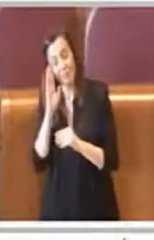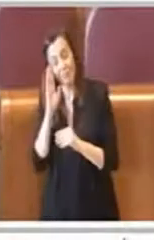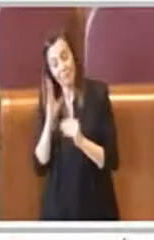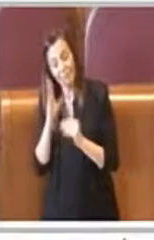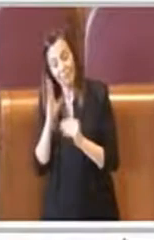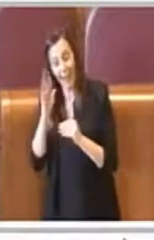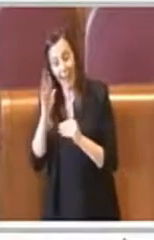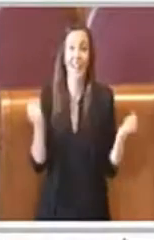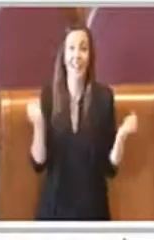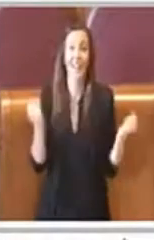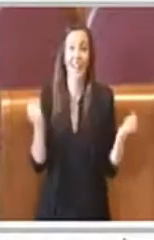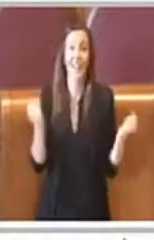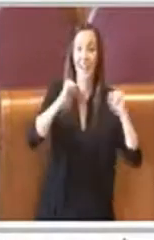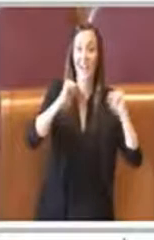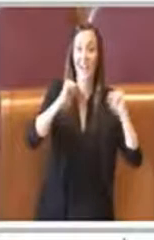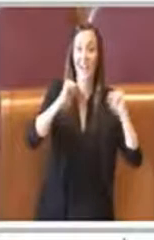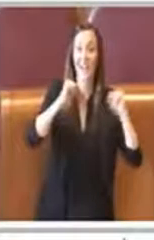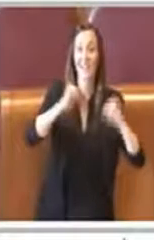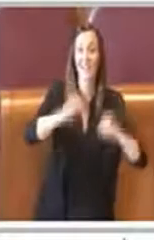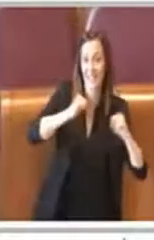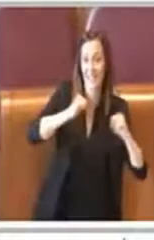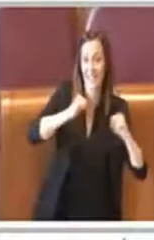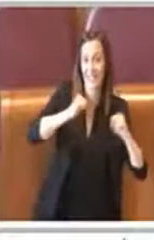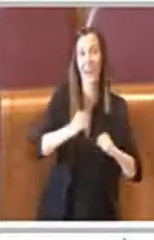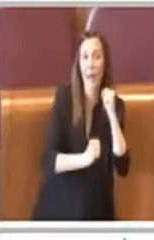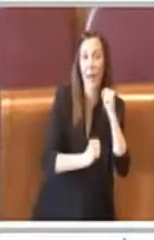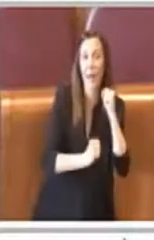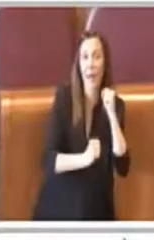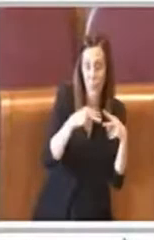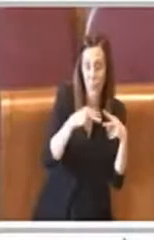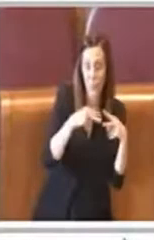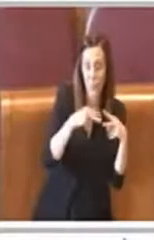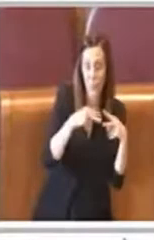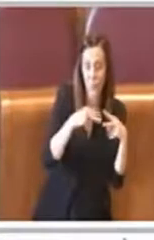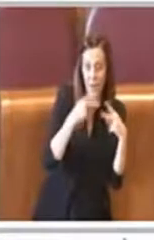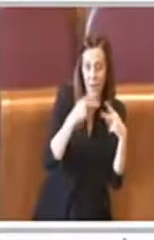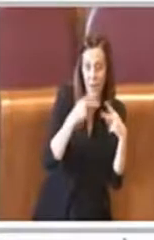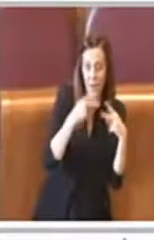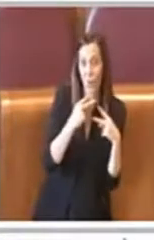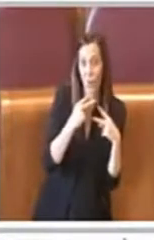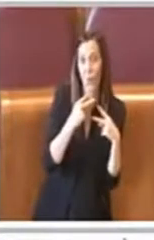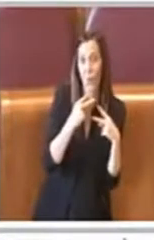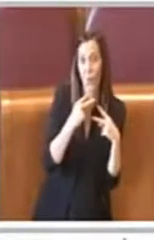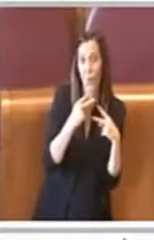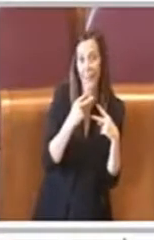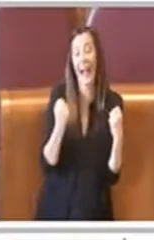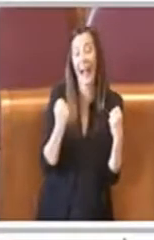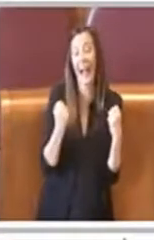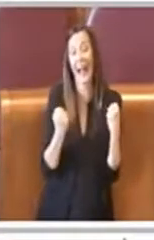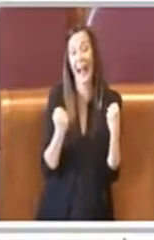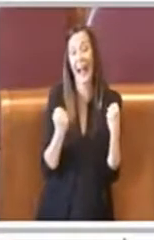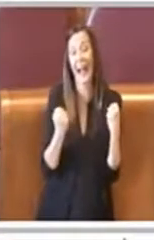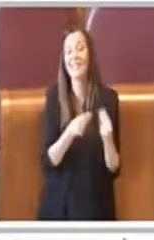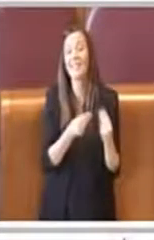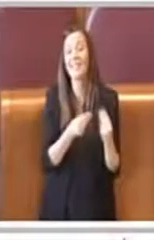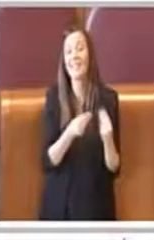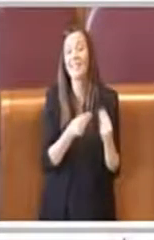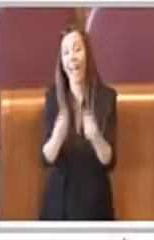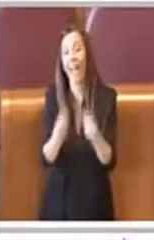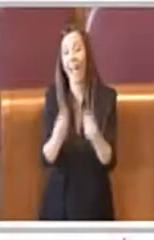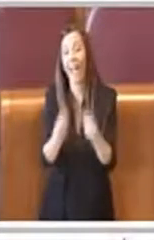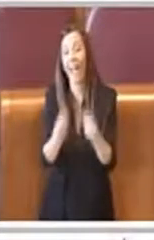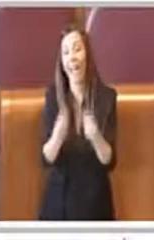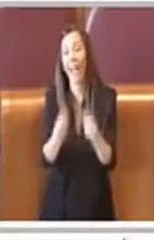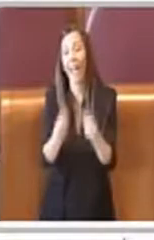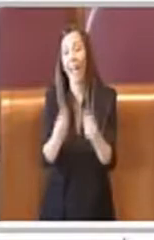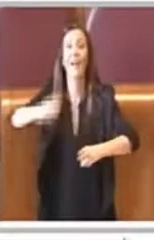bar, ristorazione, attività produttive in generale, che concorrono a fare di Roma